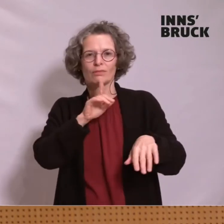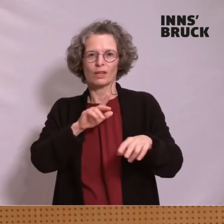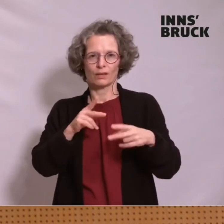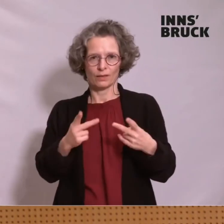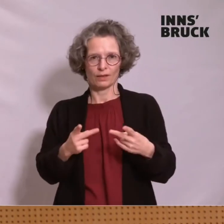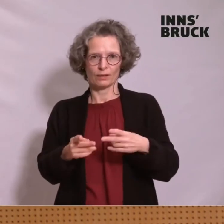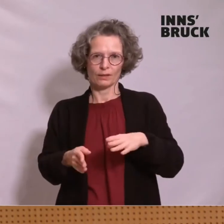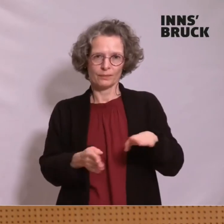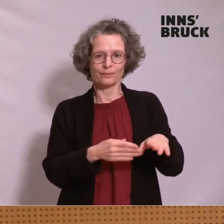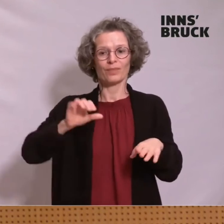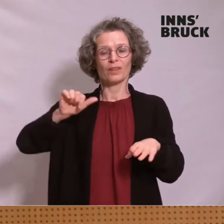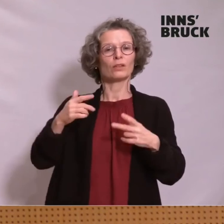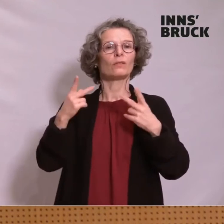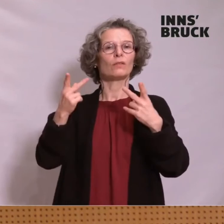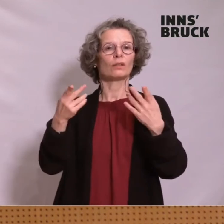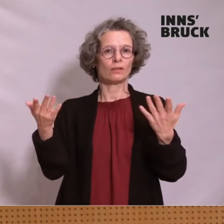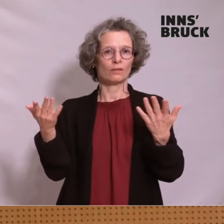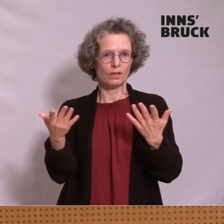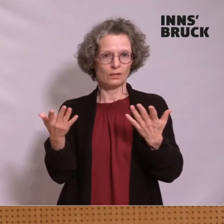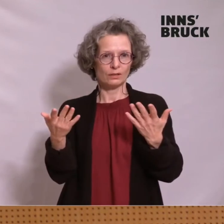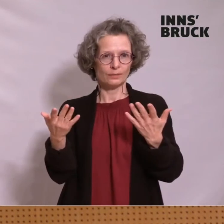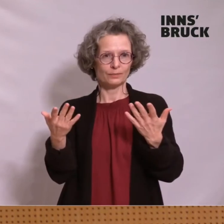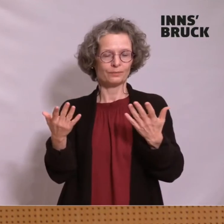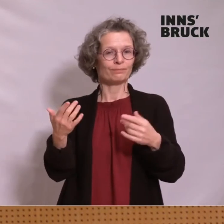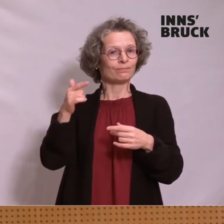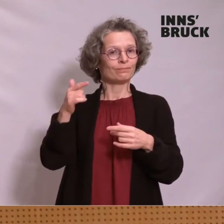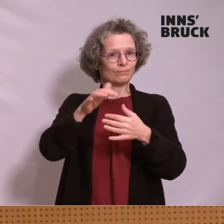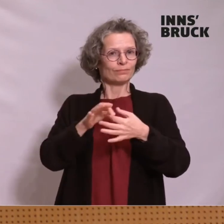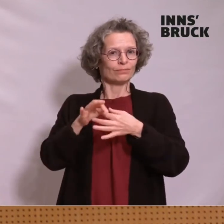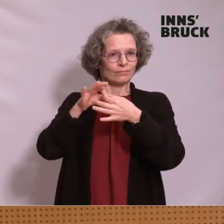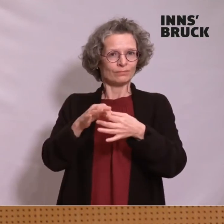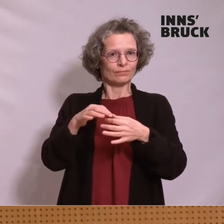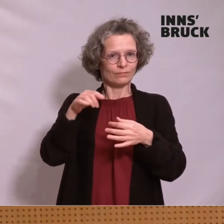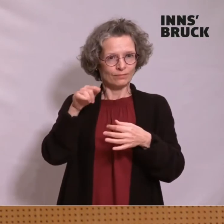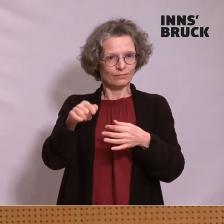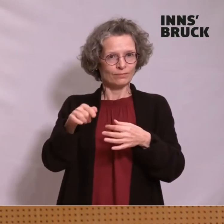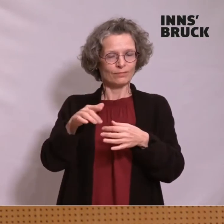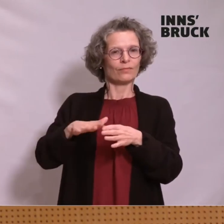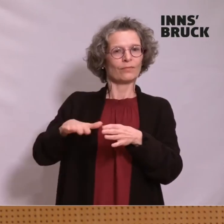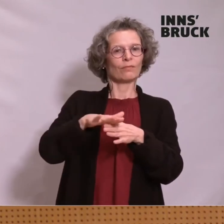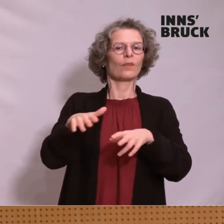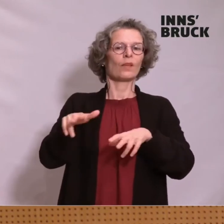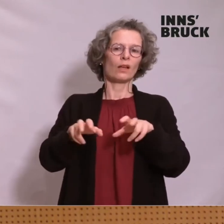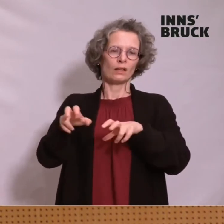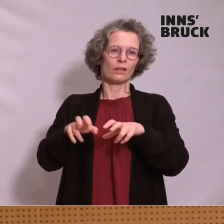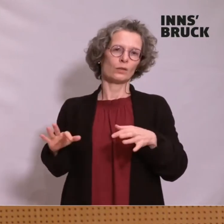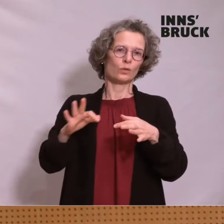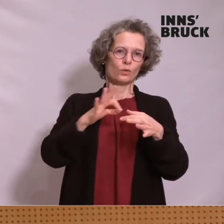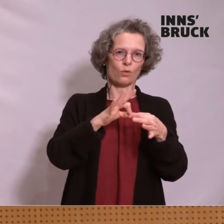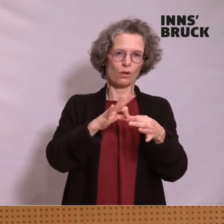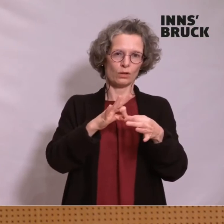Erstrangig wichtig wäre dies natürlich innerhalb unserer Regierungskoalition.